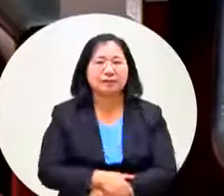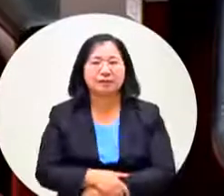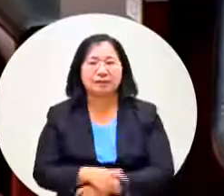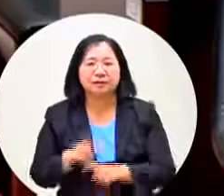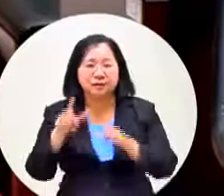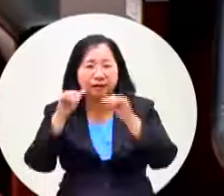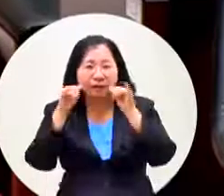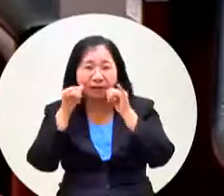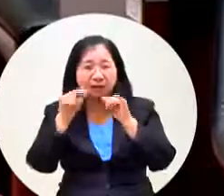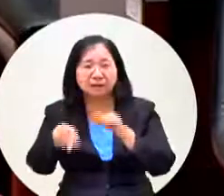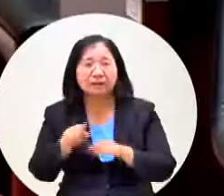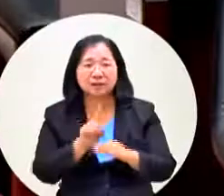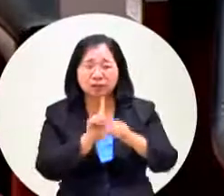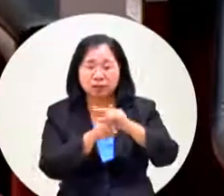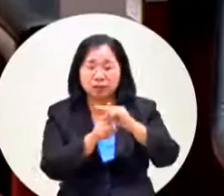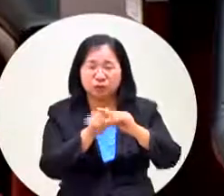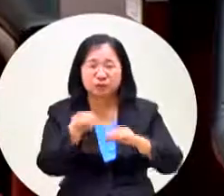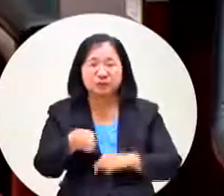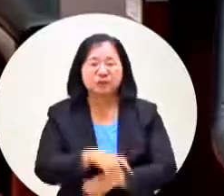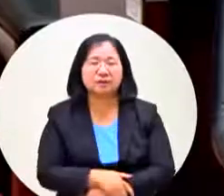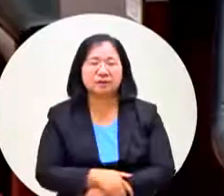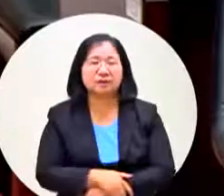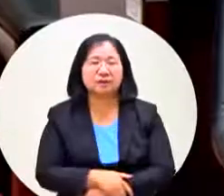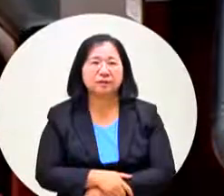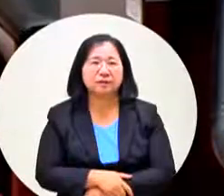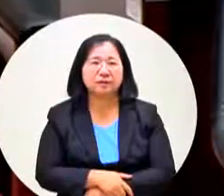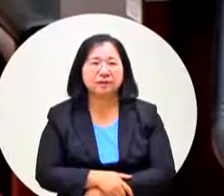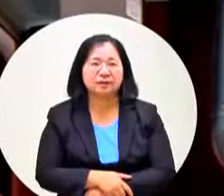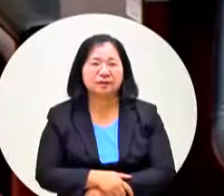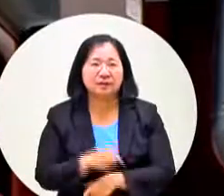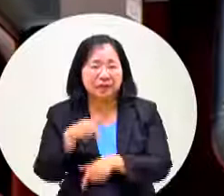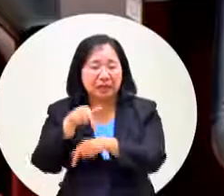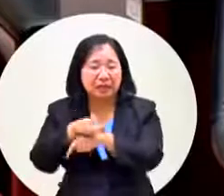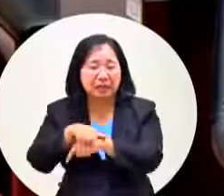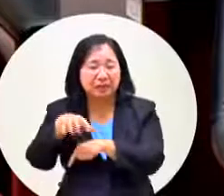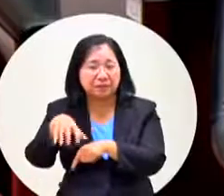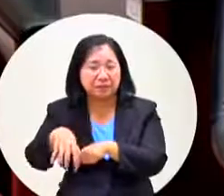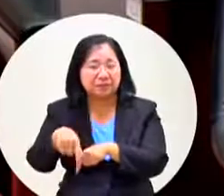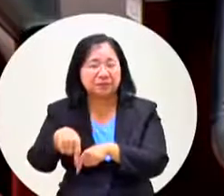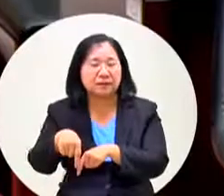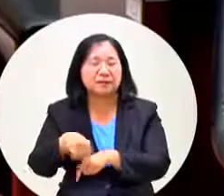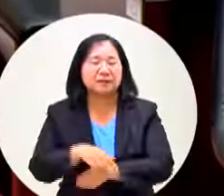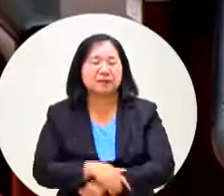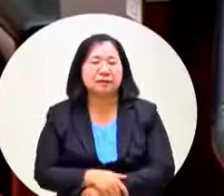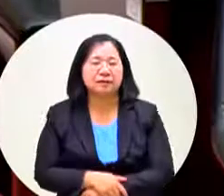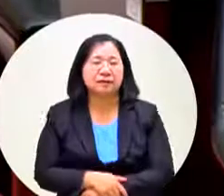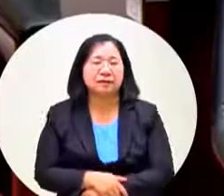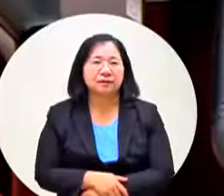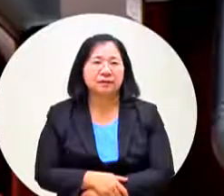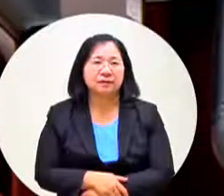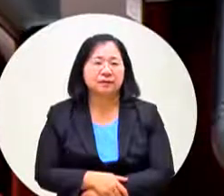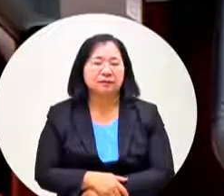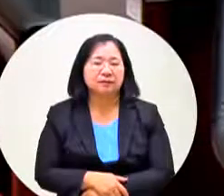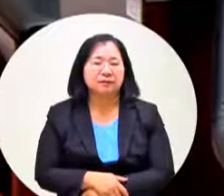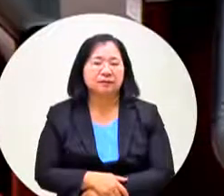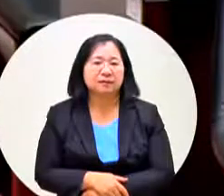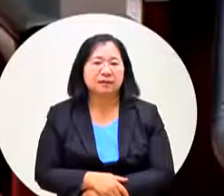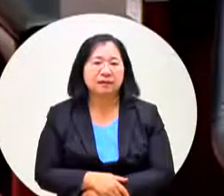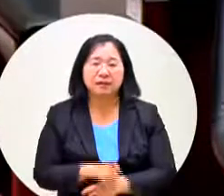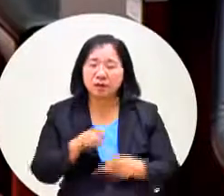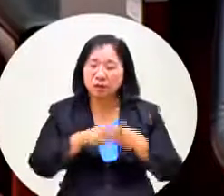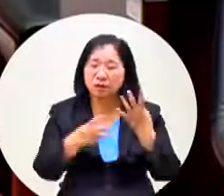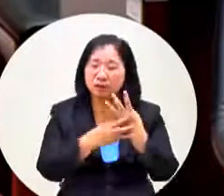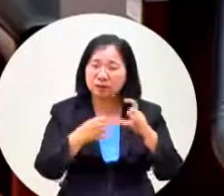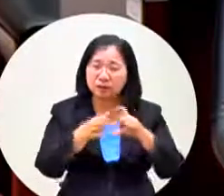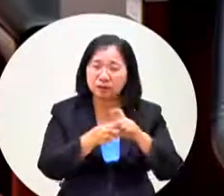大寮伊是狭长型的这个狭长型这个地形吼，伊现在目前虽然有中正分队是伫北大寮，啊，